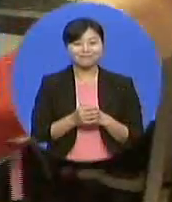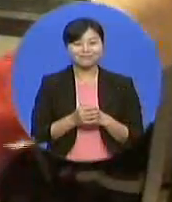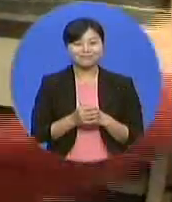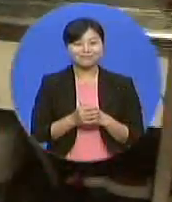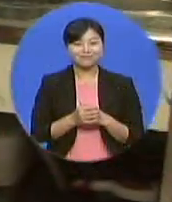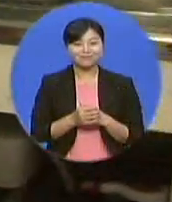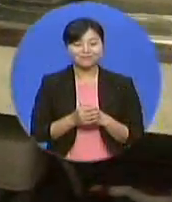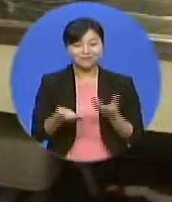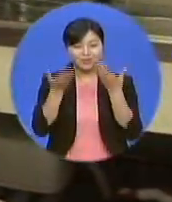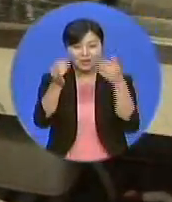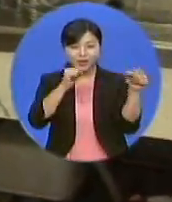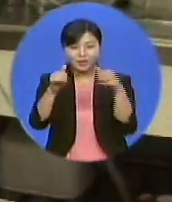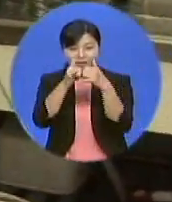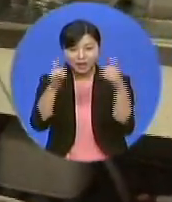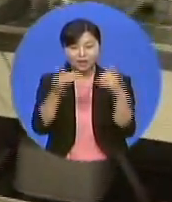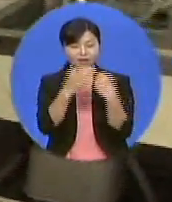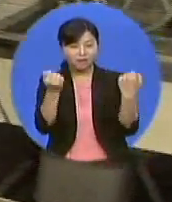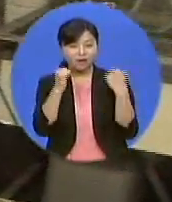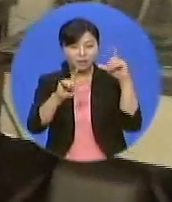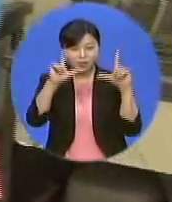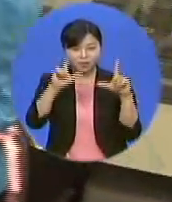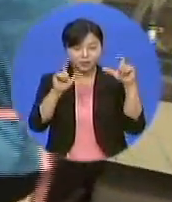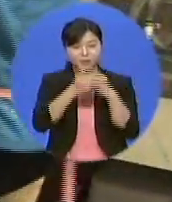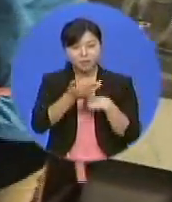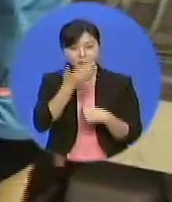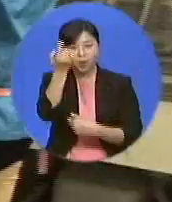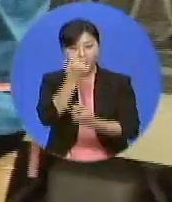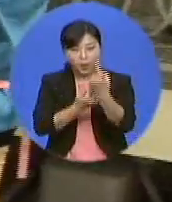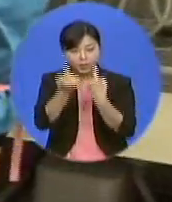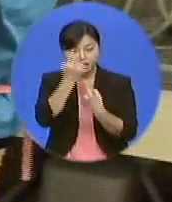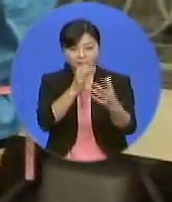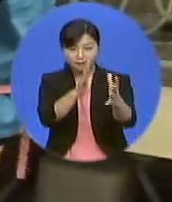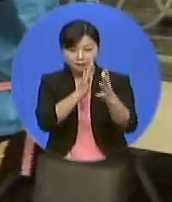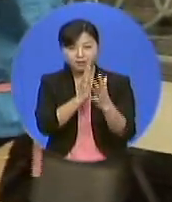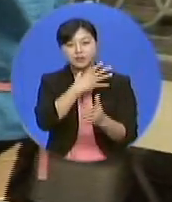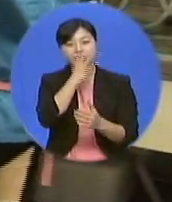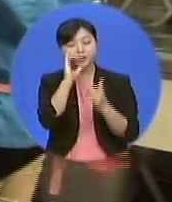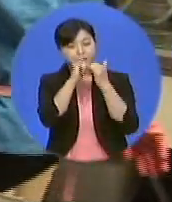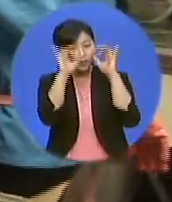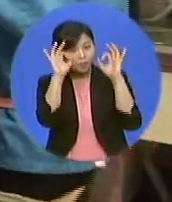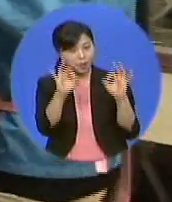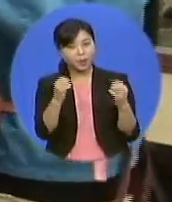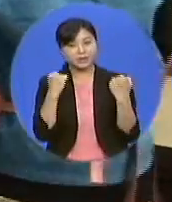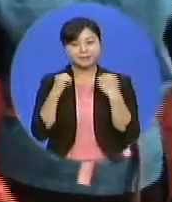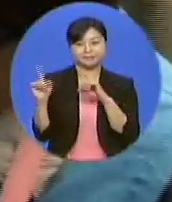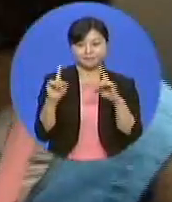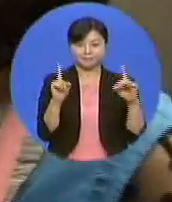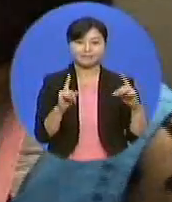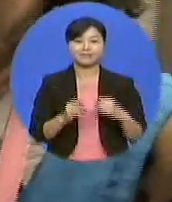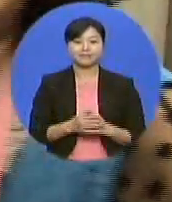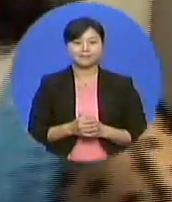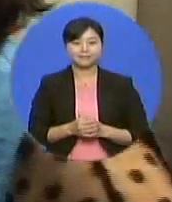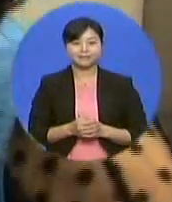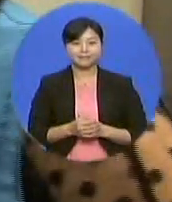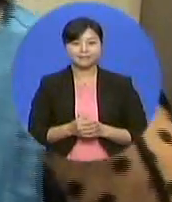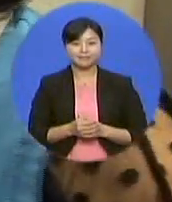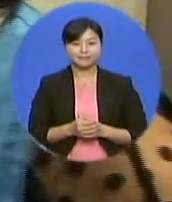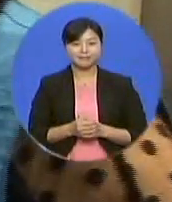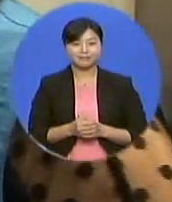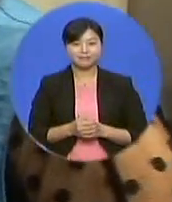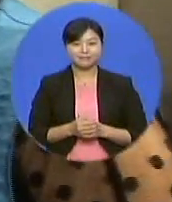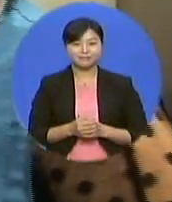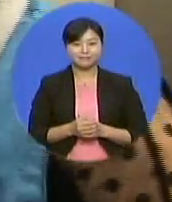오늘도 건강한 모습으로 식사를 하러 오시는 어르신들의 모습에 또다시 힘을 받는다. 뭐